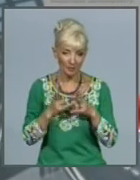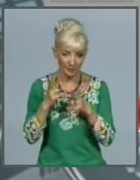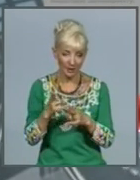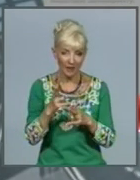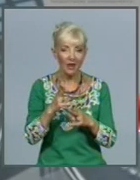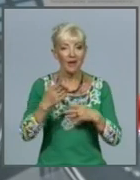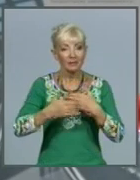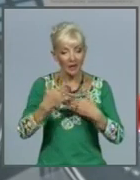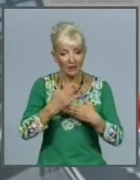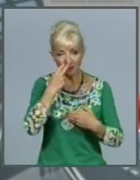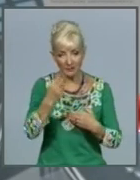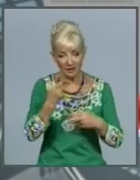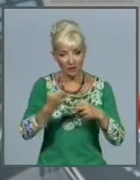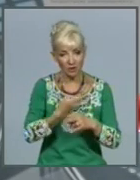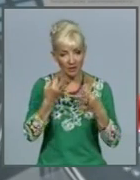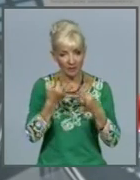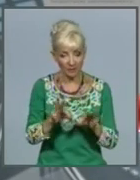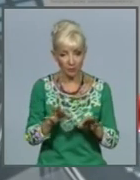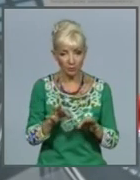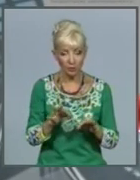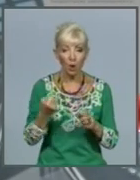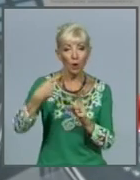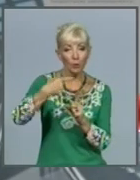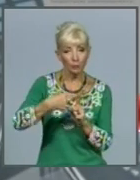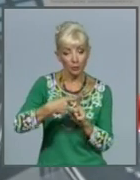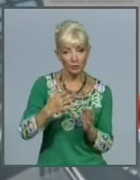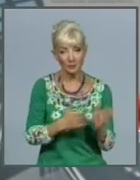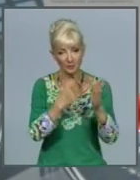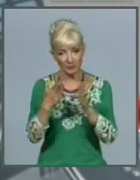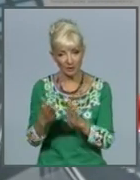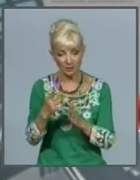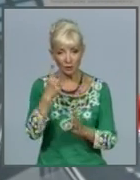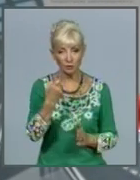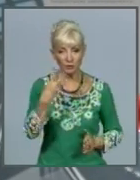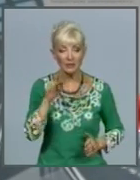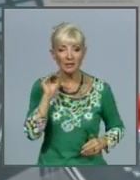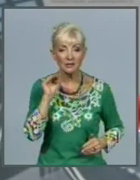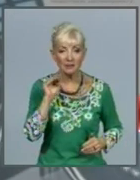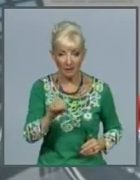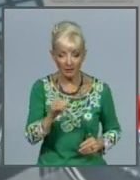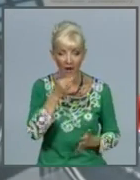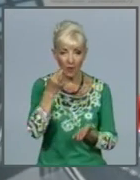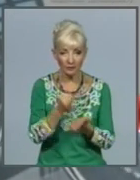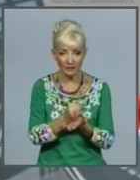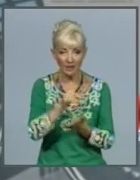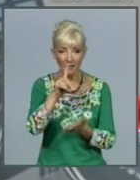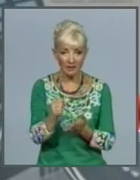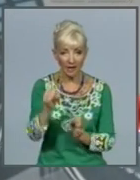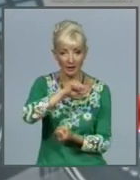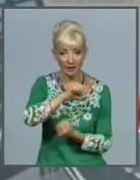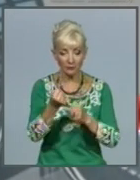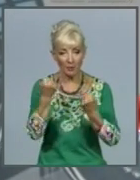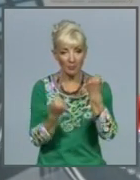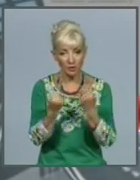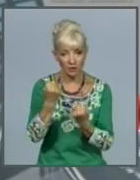вигляді позбавлення волі, плюс перенесення з КУпАП 130 статті відповідальності за керування транспортними засобами в